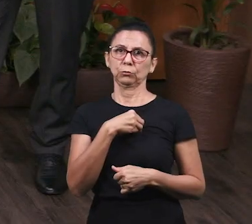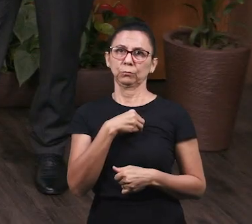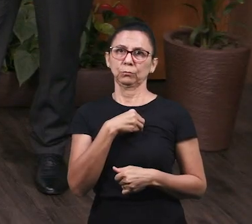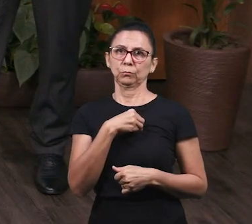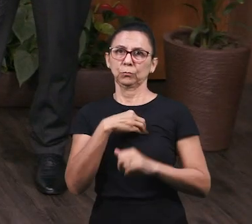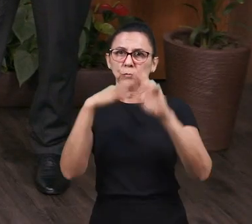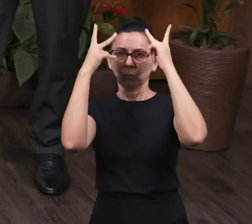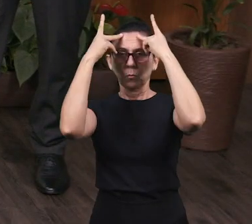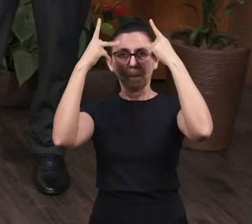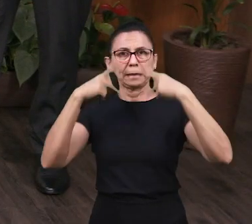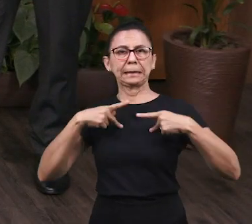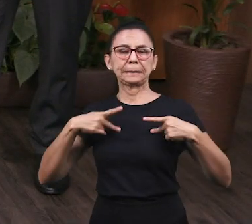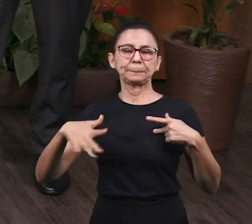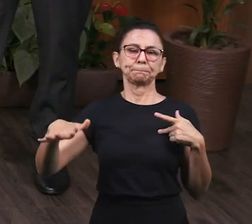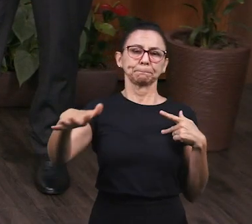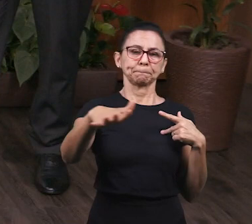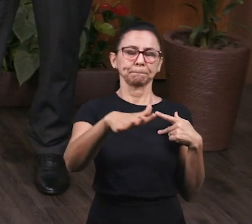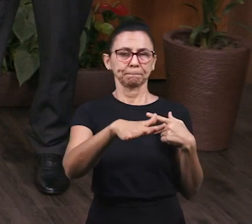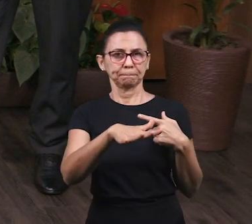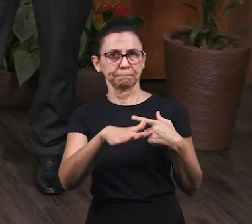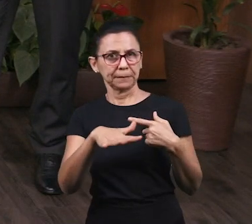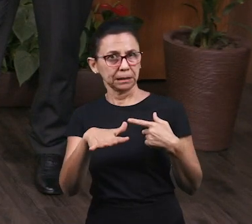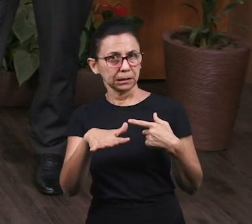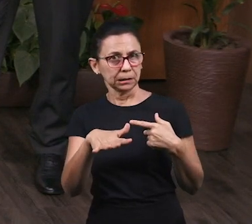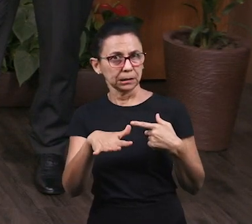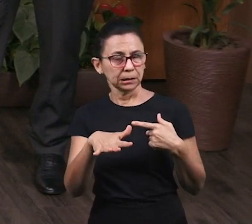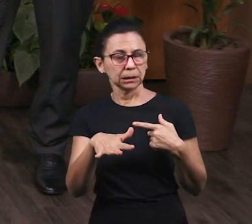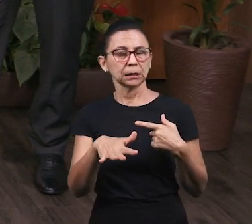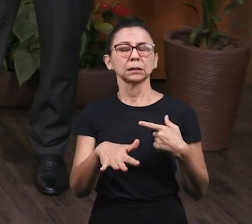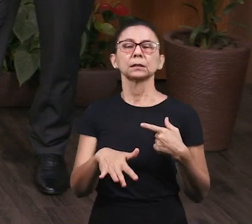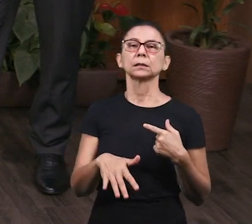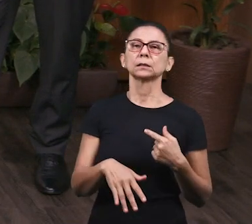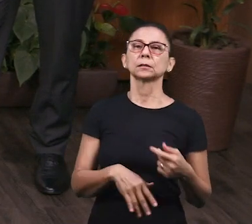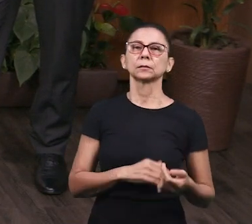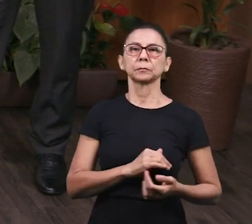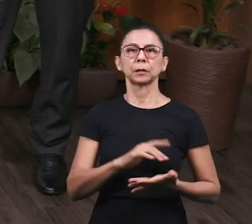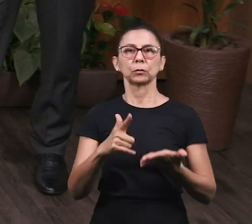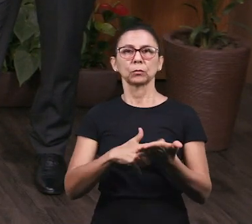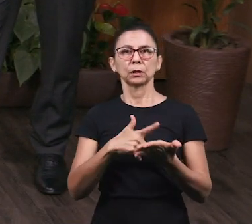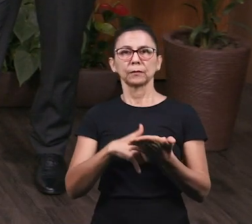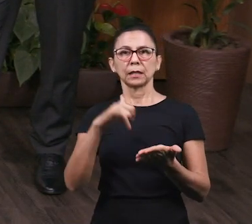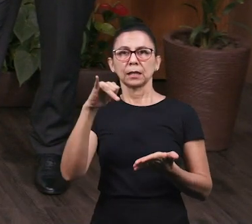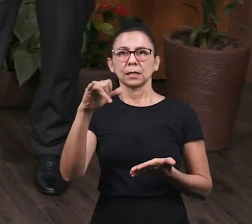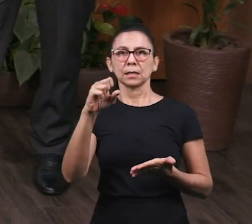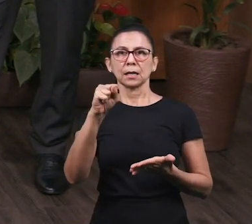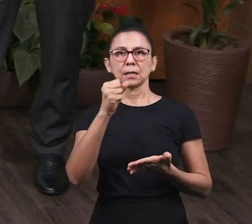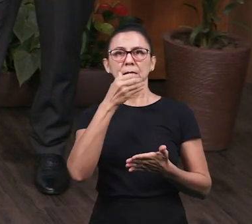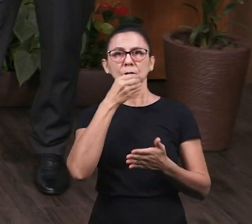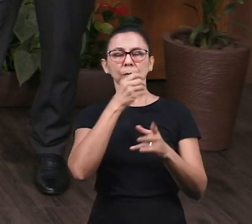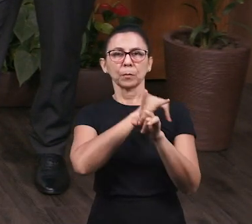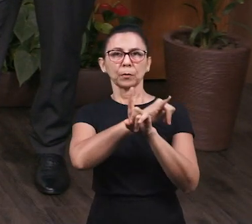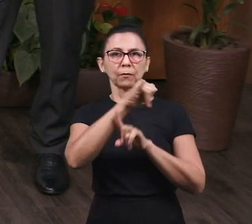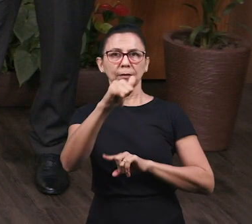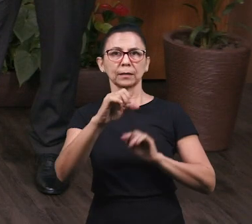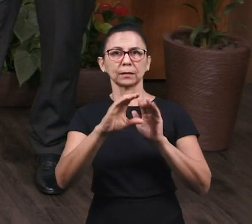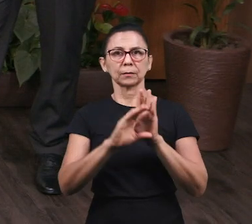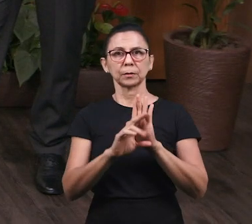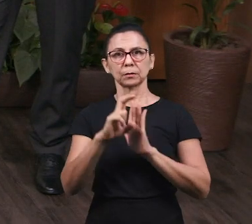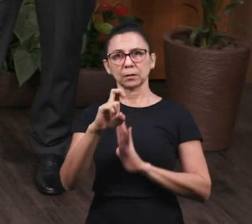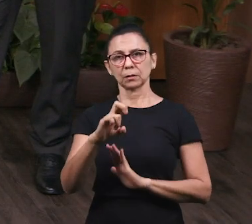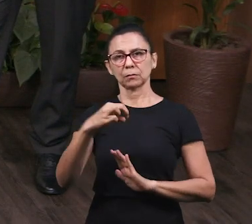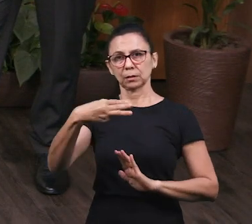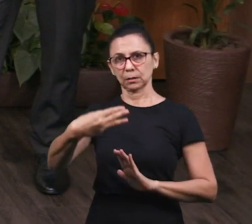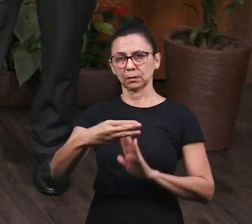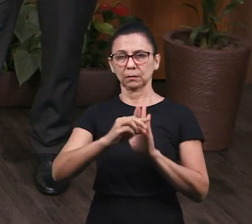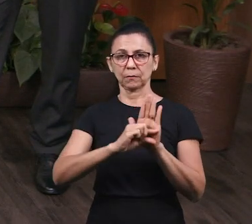Et tel comme elle est enregistré dans le livre du prophète Isaïe, chapitre 53, verset